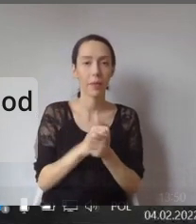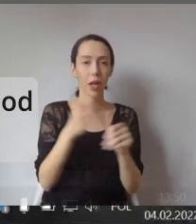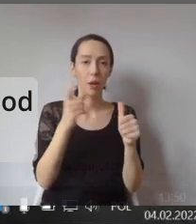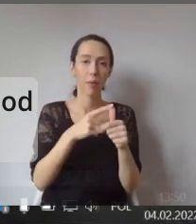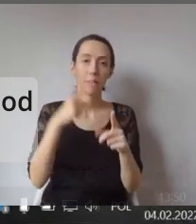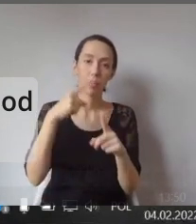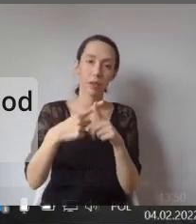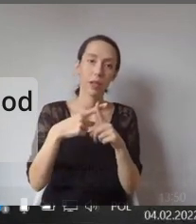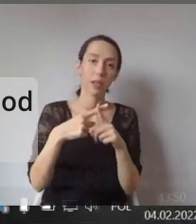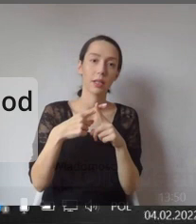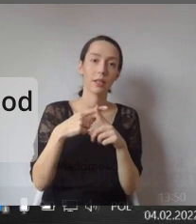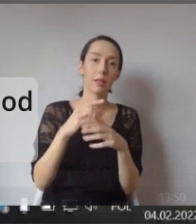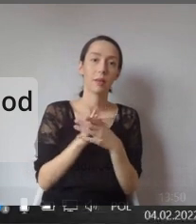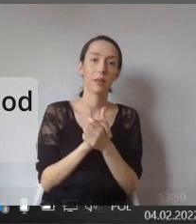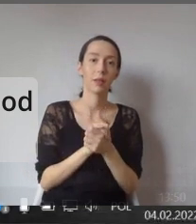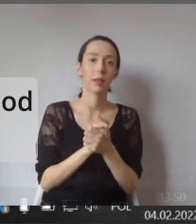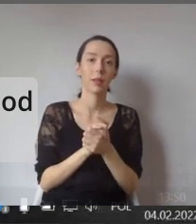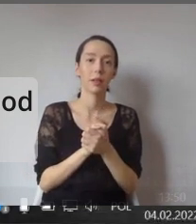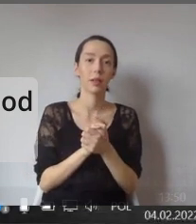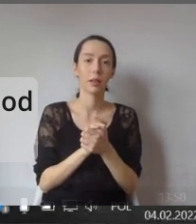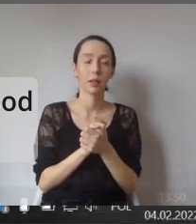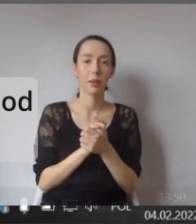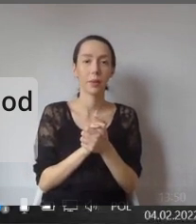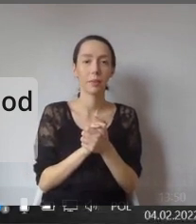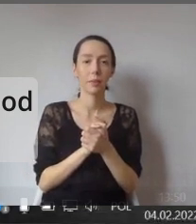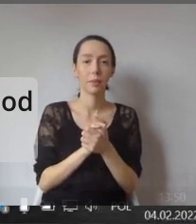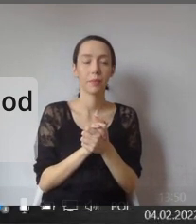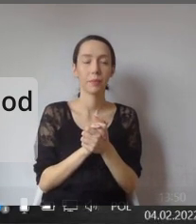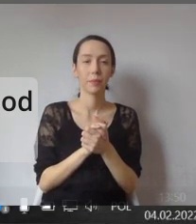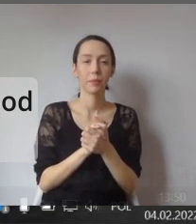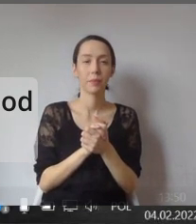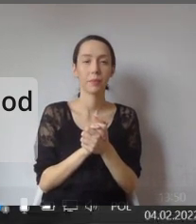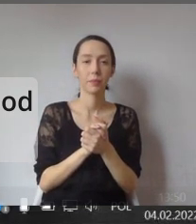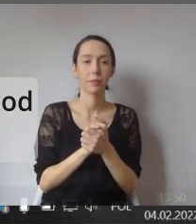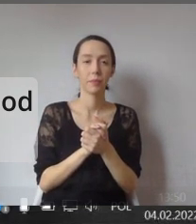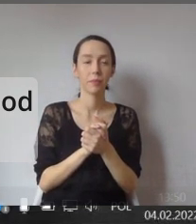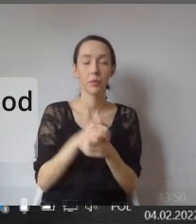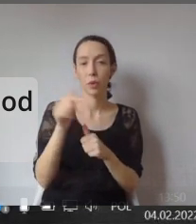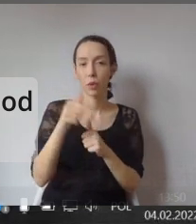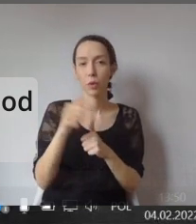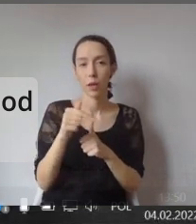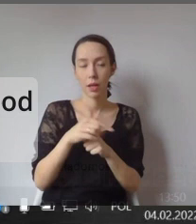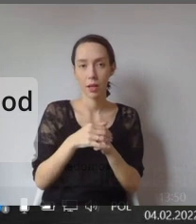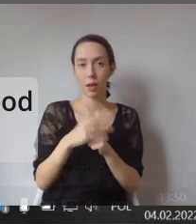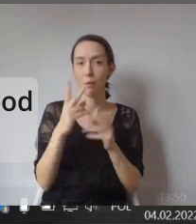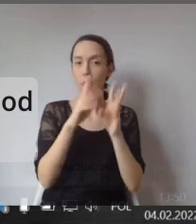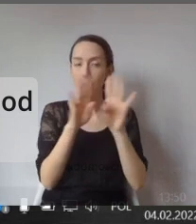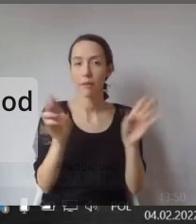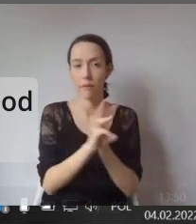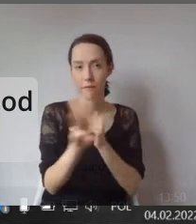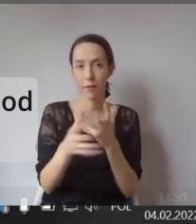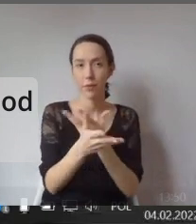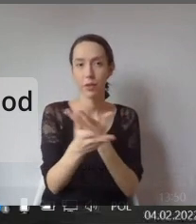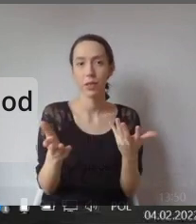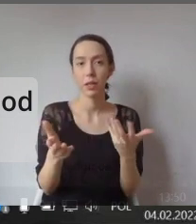dodać, o sorry, tutaj nie wpisałam marketing, o. To tutaj pojawią Wam się od